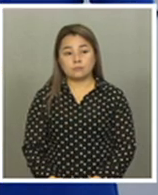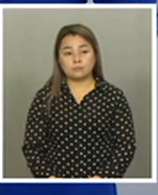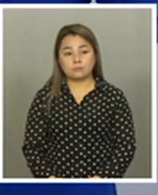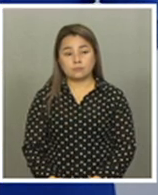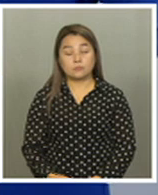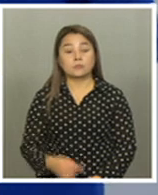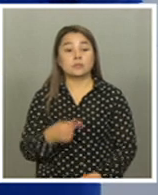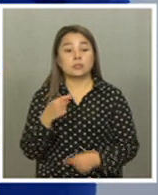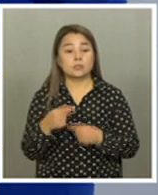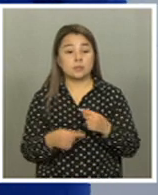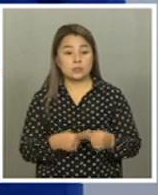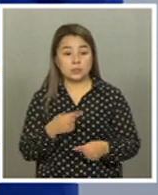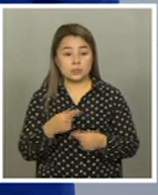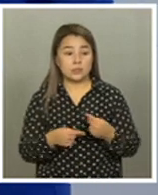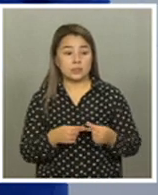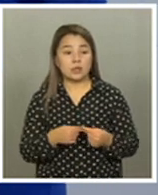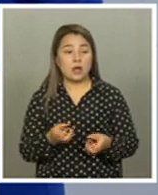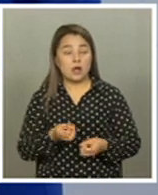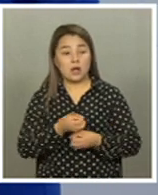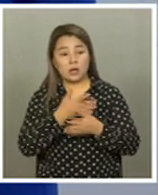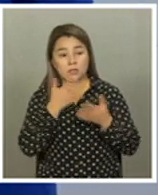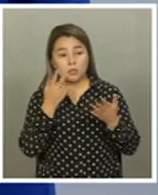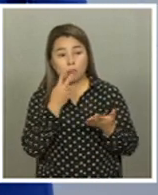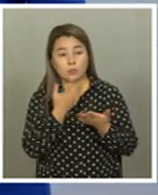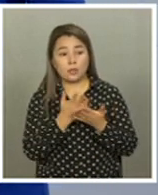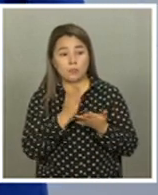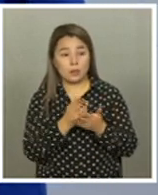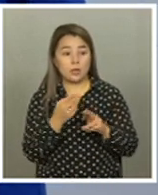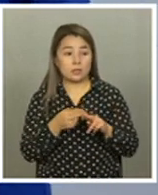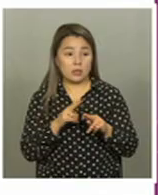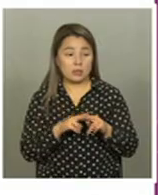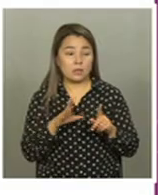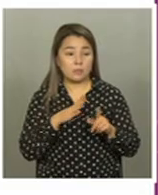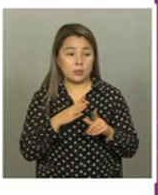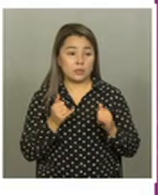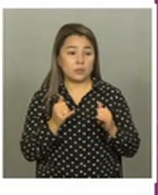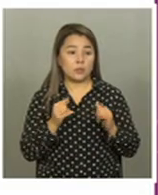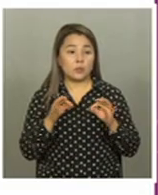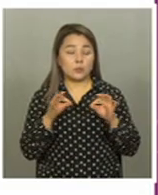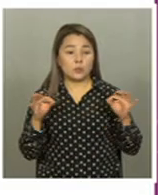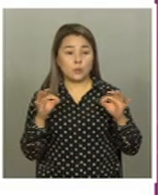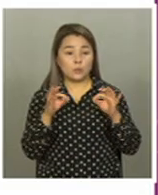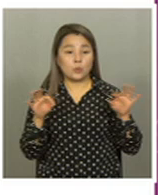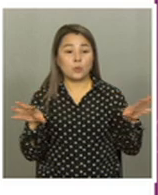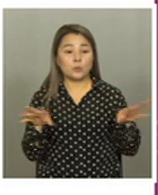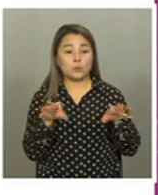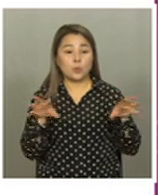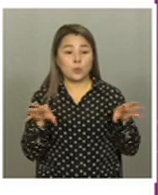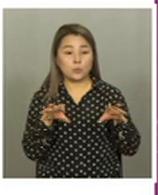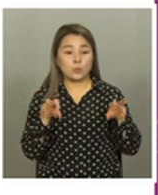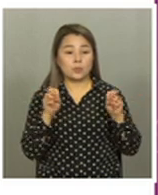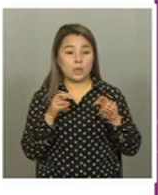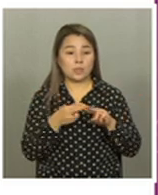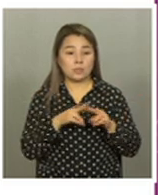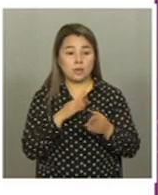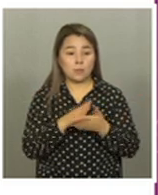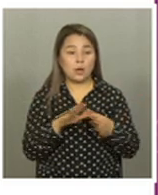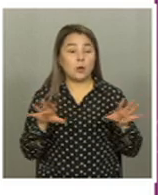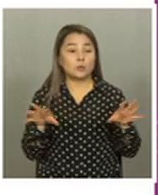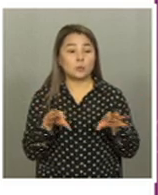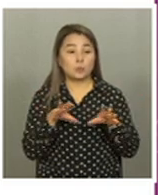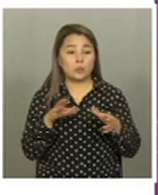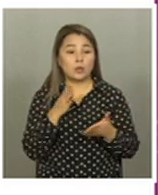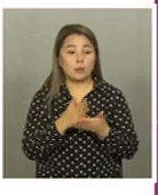Келесі балалар, айқын көрінетін мынадай түкшелері бар сору аймағы. Сору аймағында